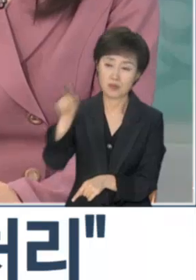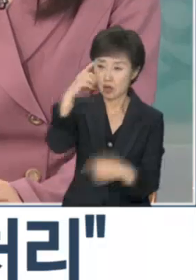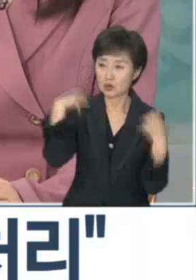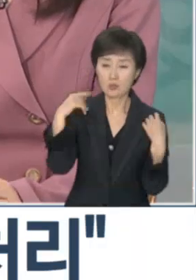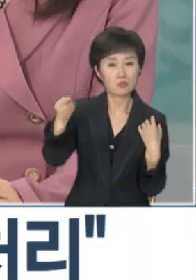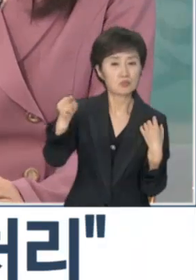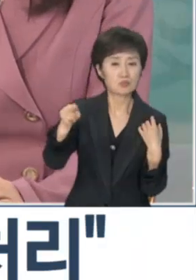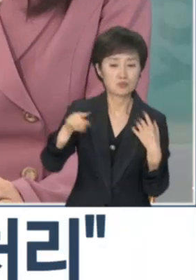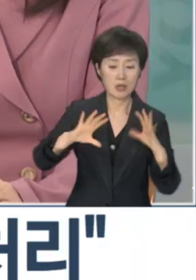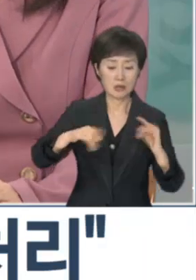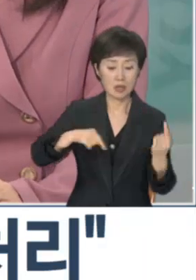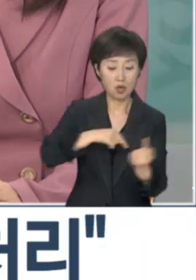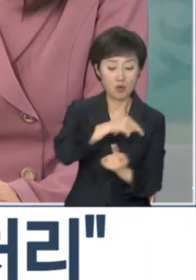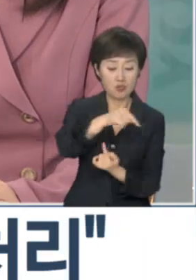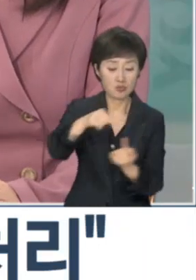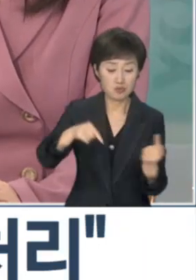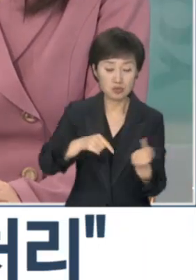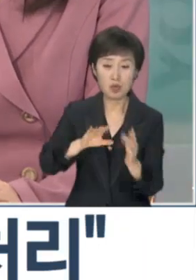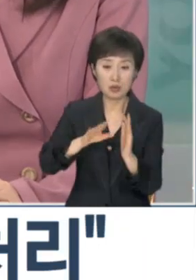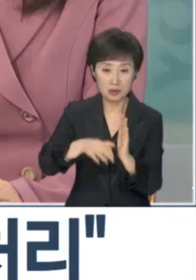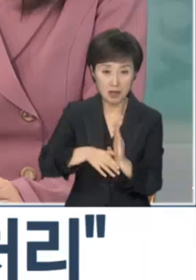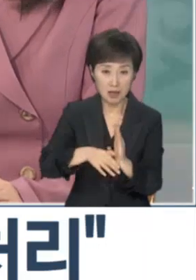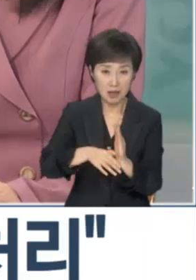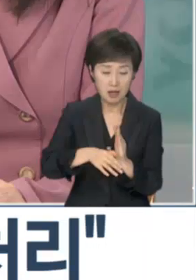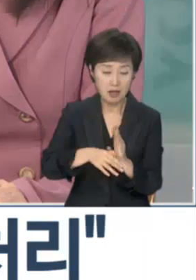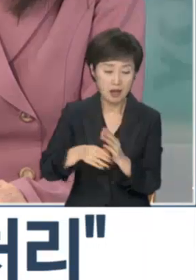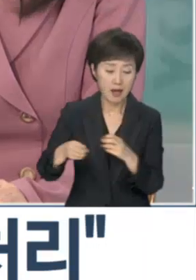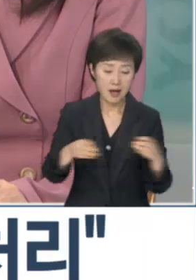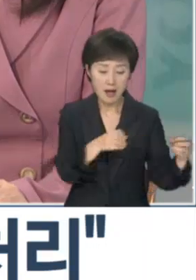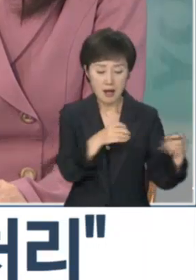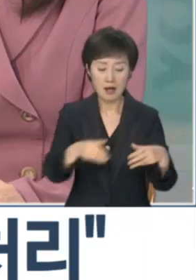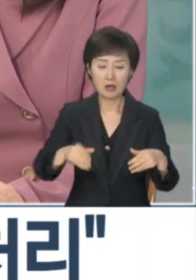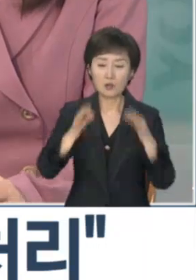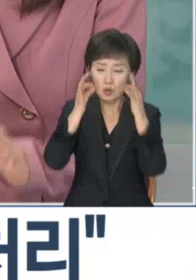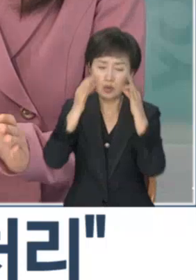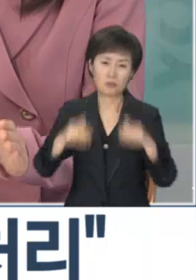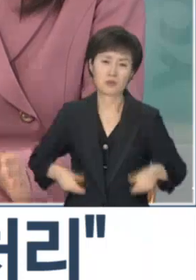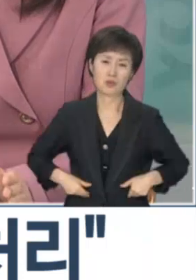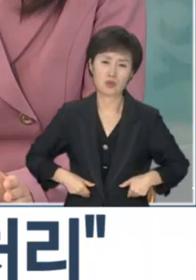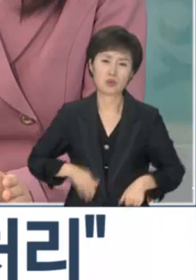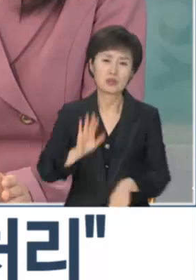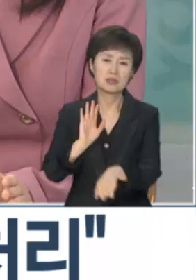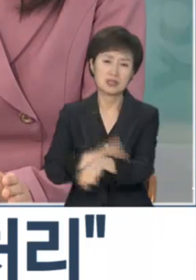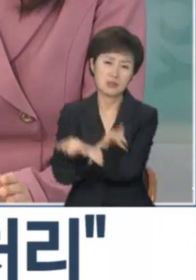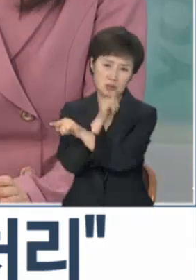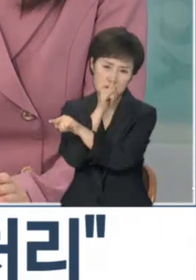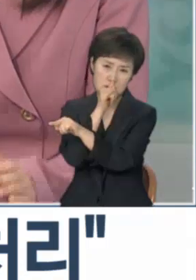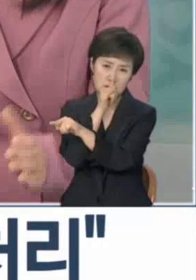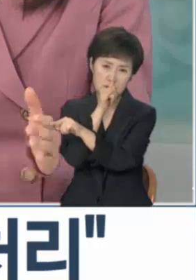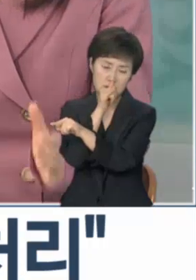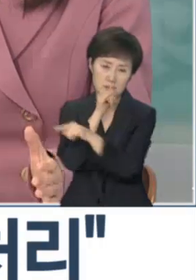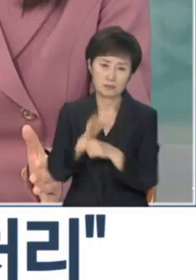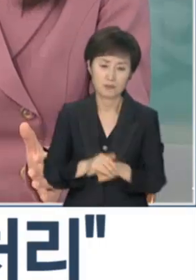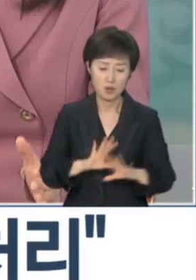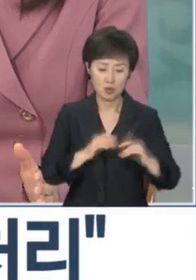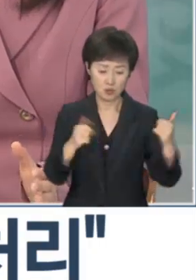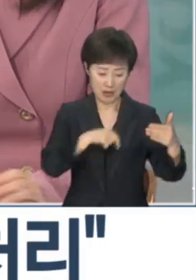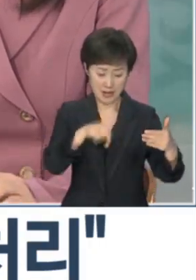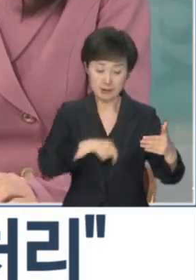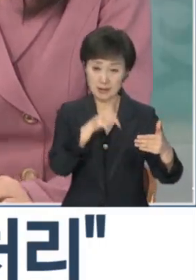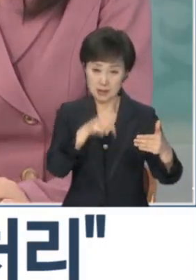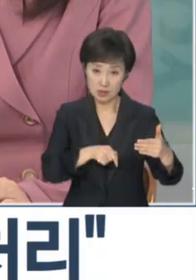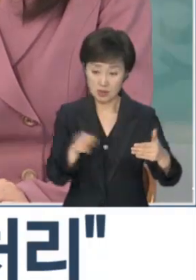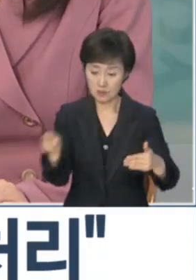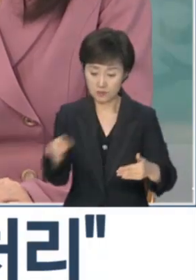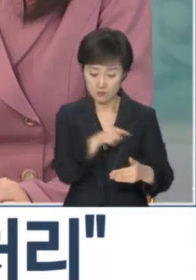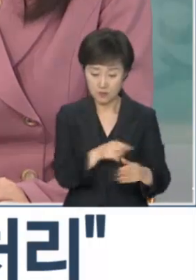정부에게 국정 운행 수행에 대해서는 1차적인 책임이 있다라고 보기 때문에 그 책임을 다하지 못하는 부분 그리고 이 국회 내에서 제대로